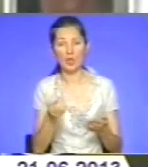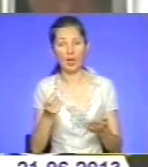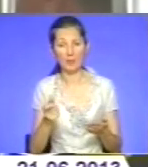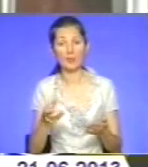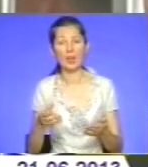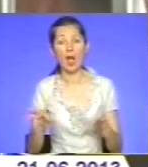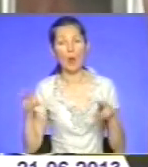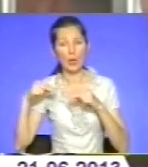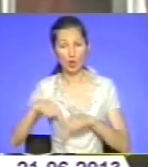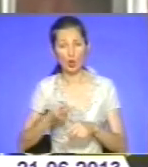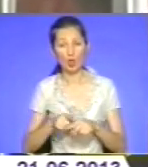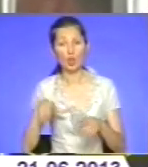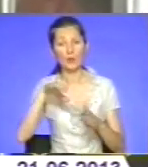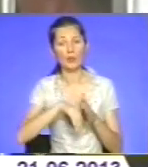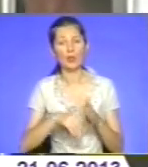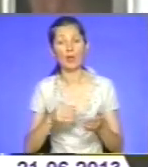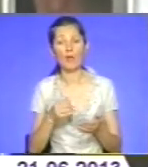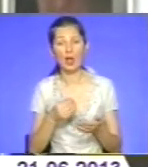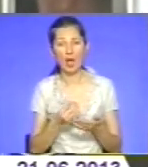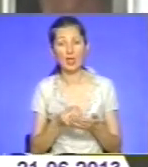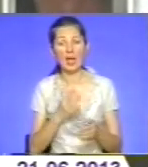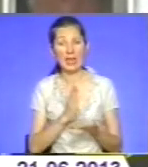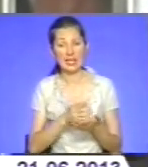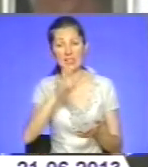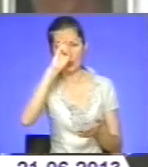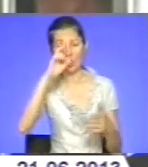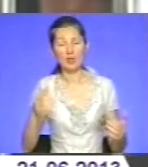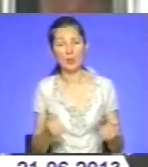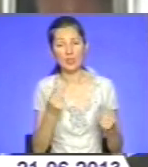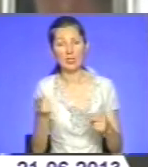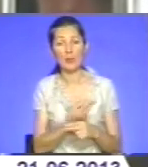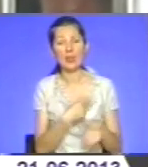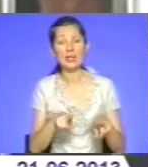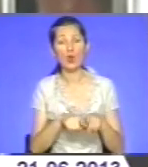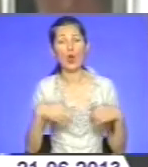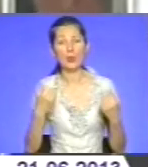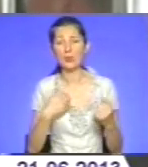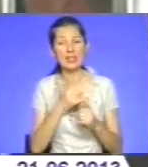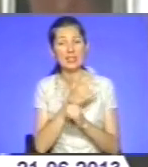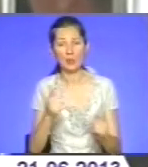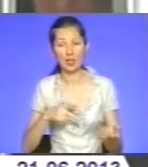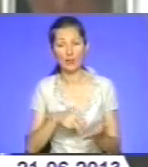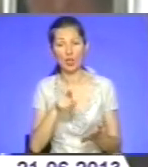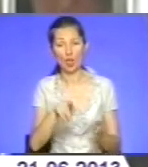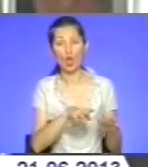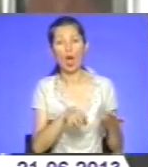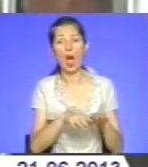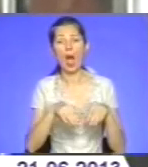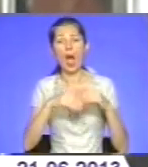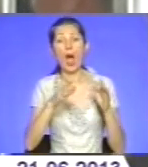є державна підтримка. Тому що без такої підтримки ми б не змогли вийти на той масштабний